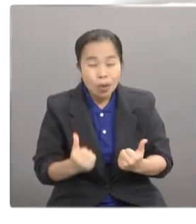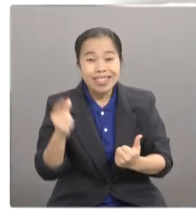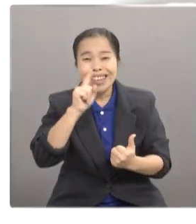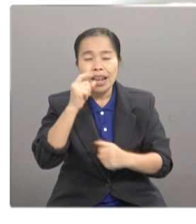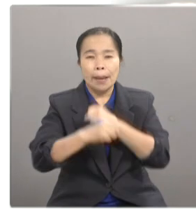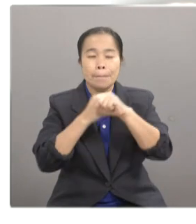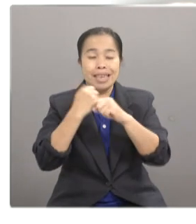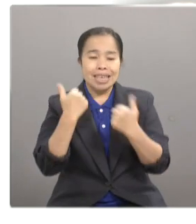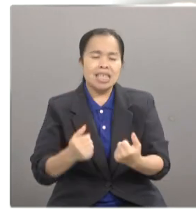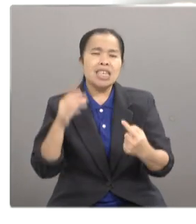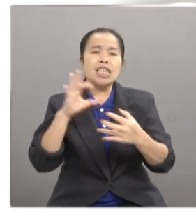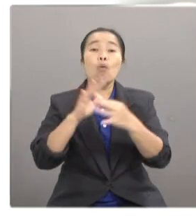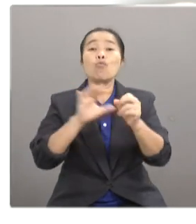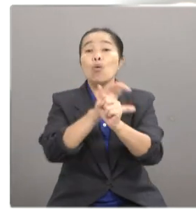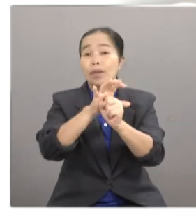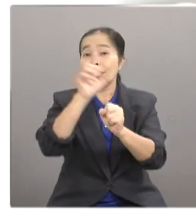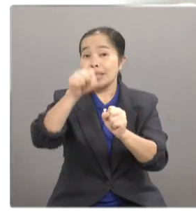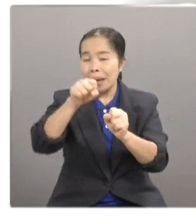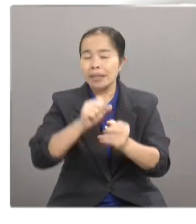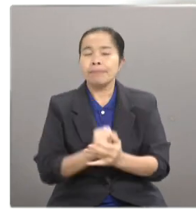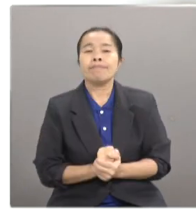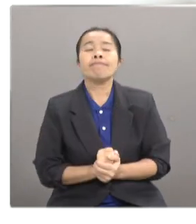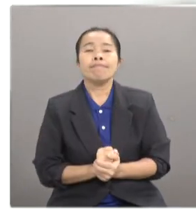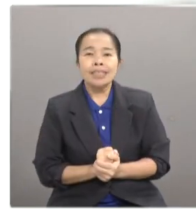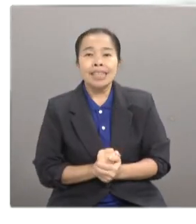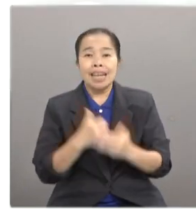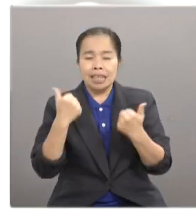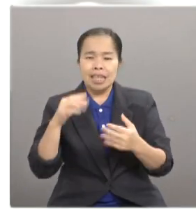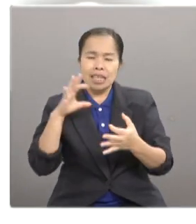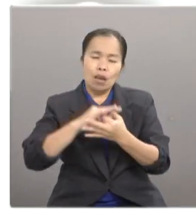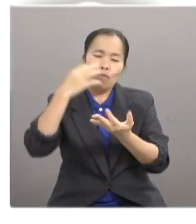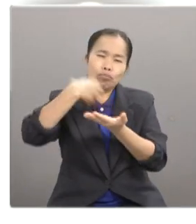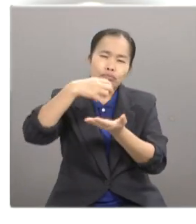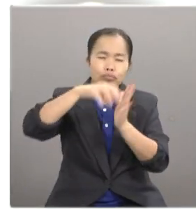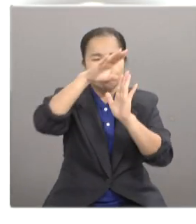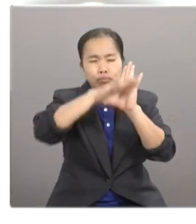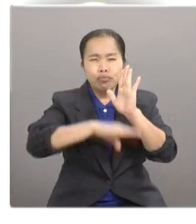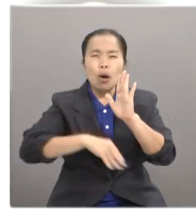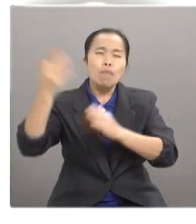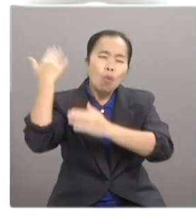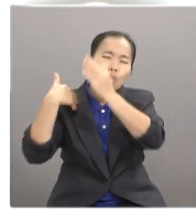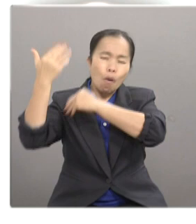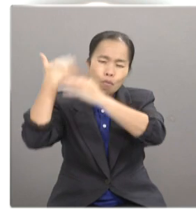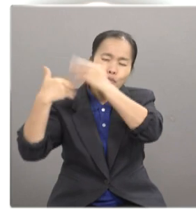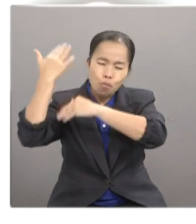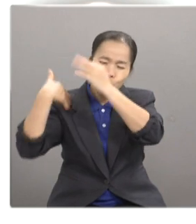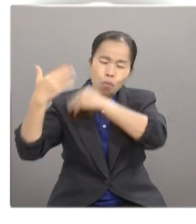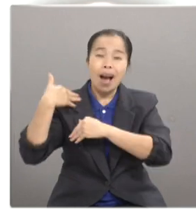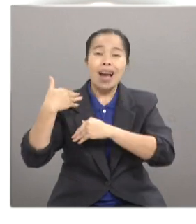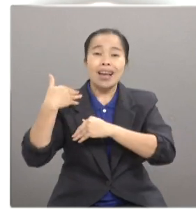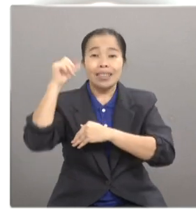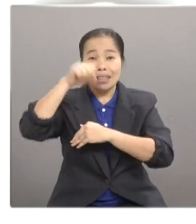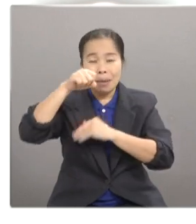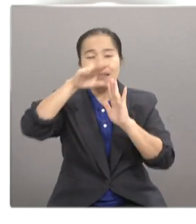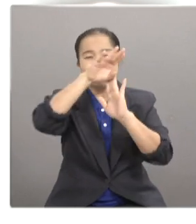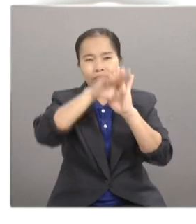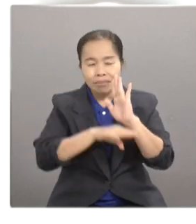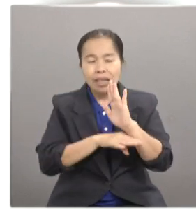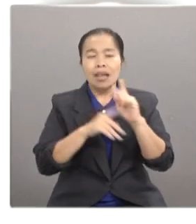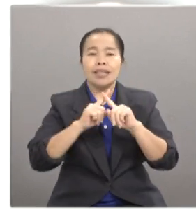ี้ก็คอเร AMDครั ทีนี้เราเปโงกสรากฎฐีมาตลอดแง่หนงขสรถฐีก็คือเรา